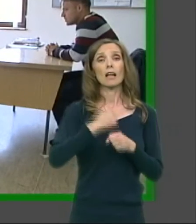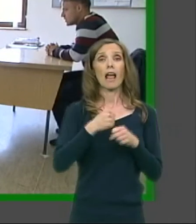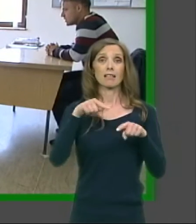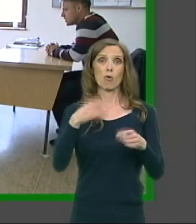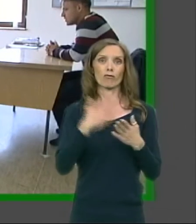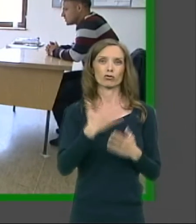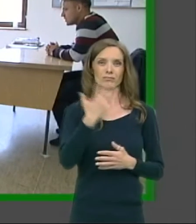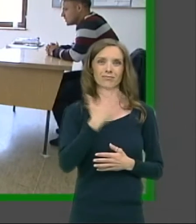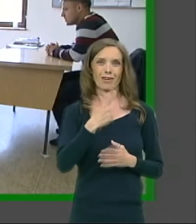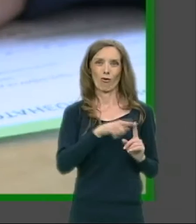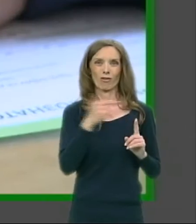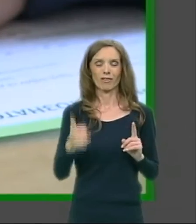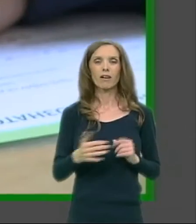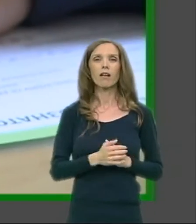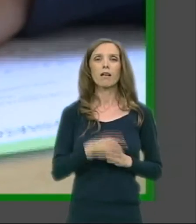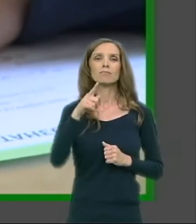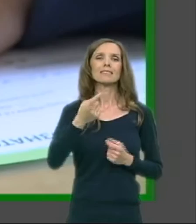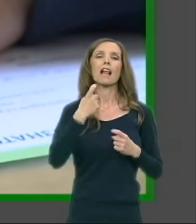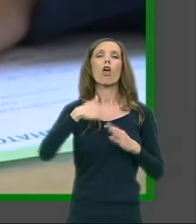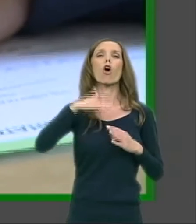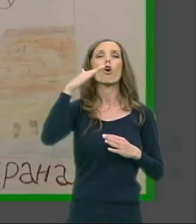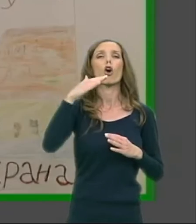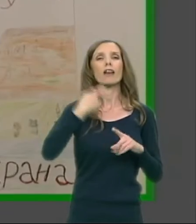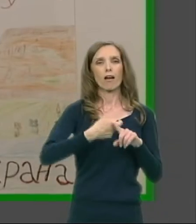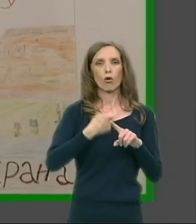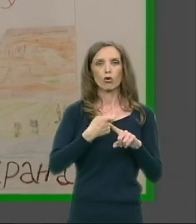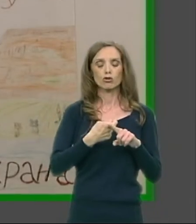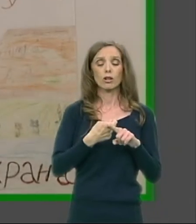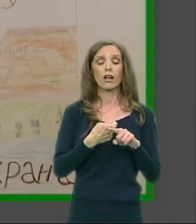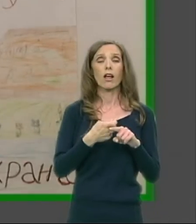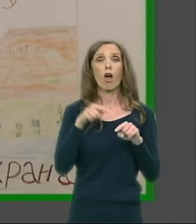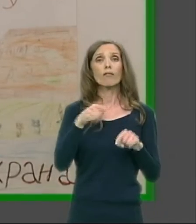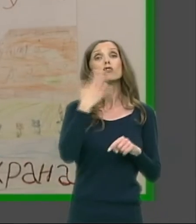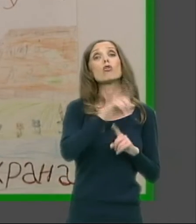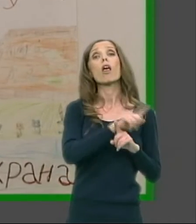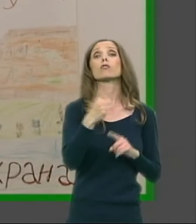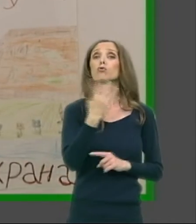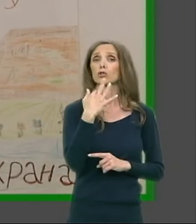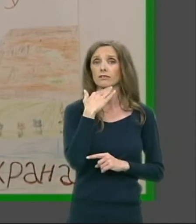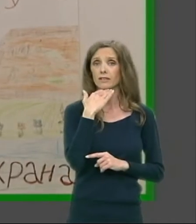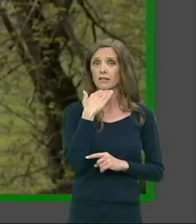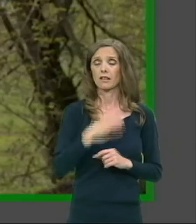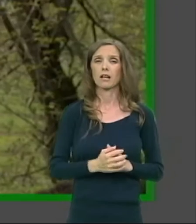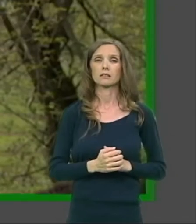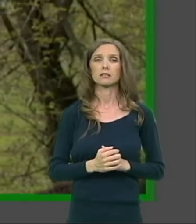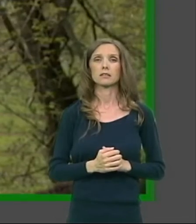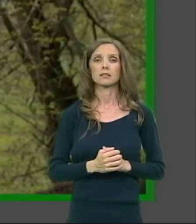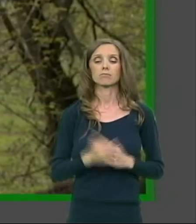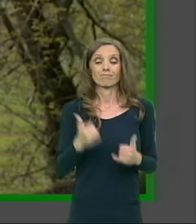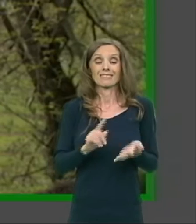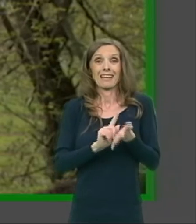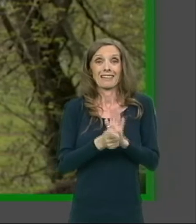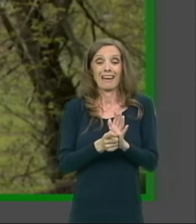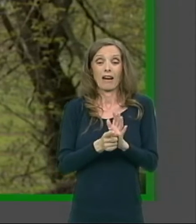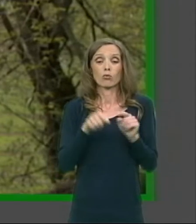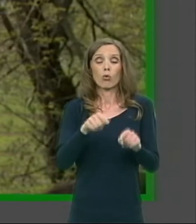radim ovde već 3 godine u Gornjim Košljama. Ovde je škola do 4. razreda. Trenutno u ovoj školi ima